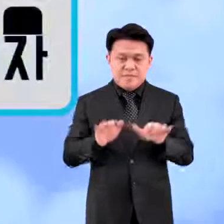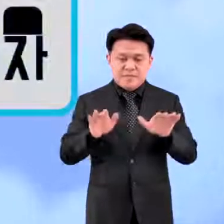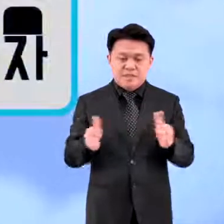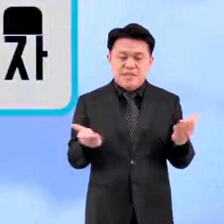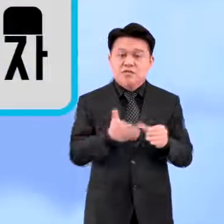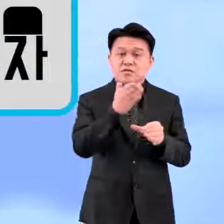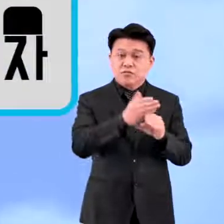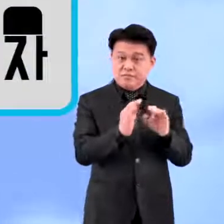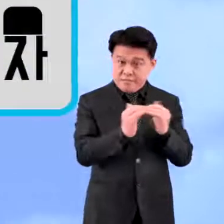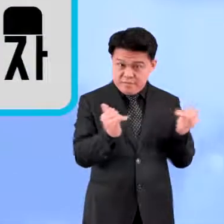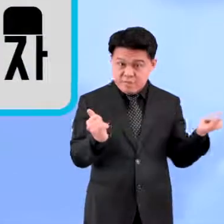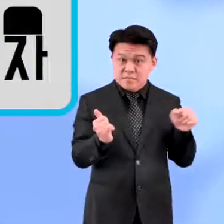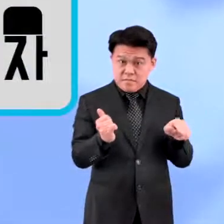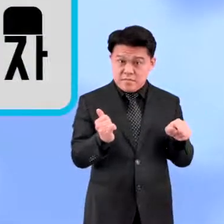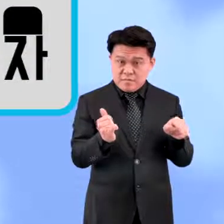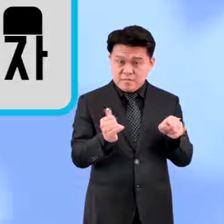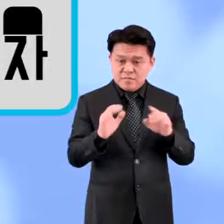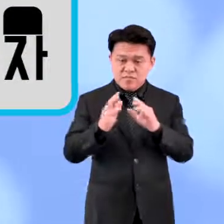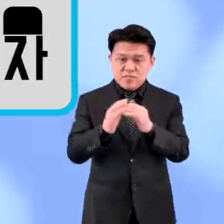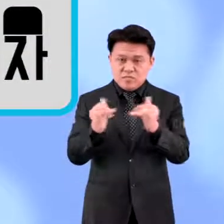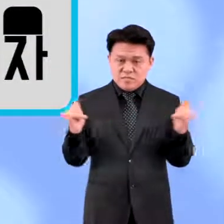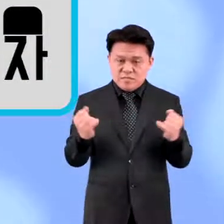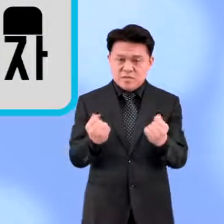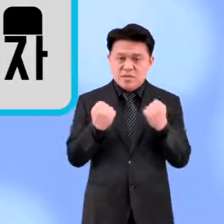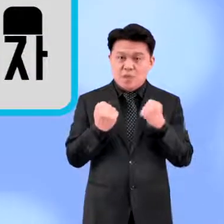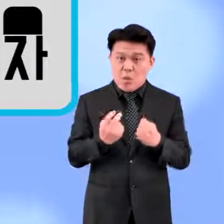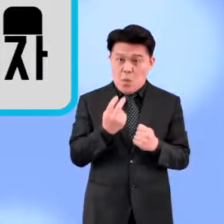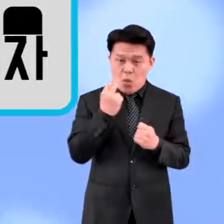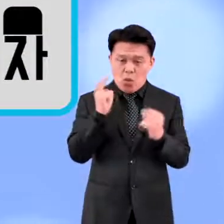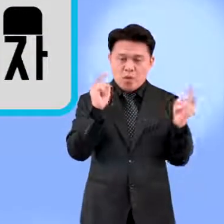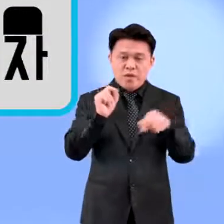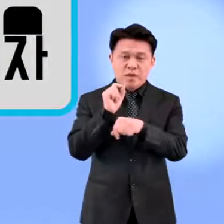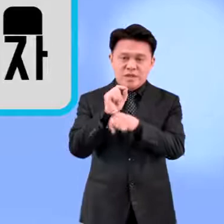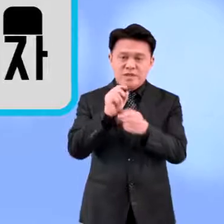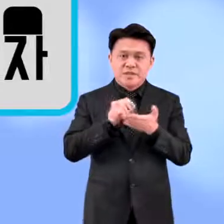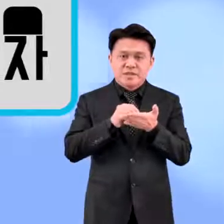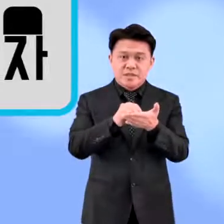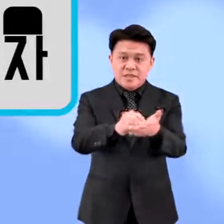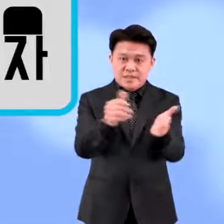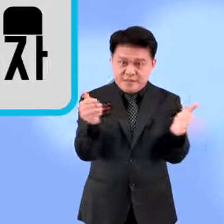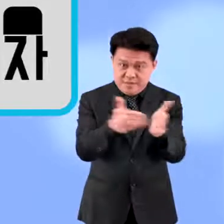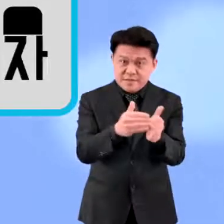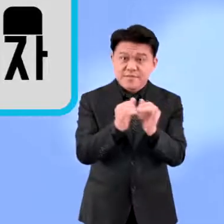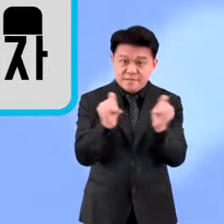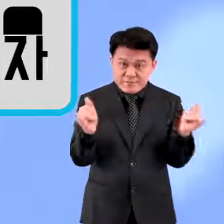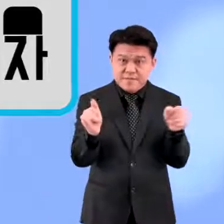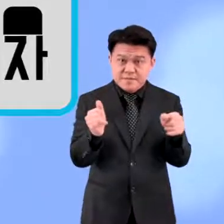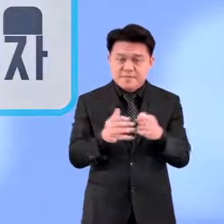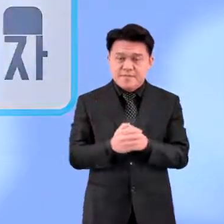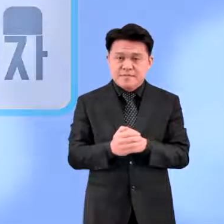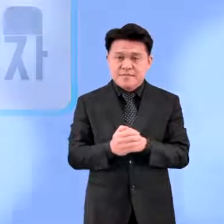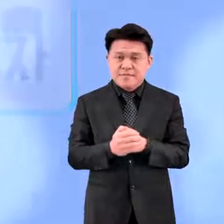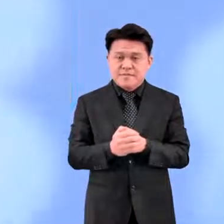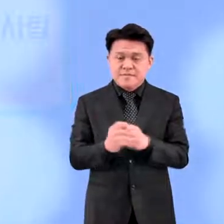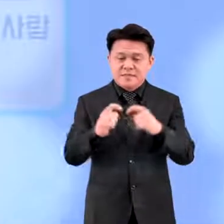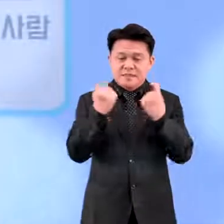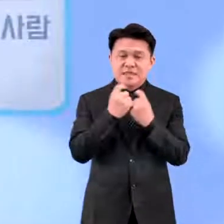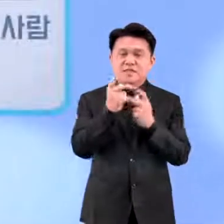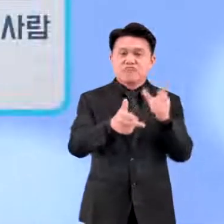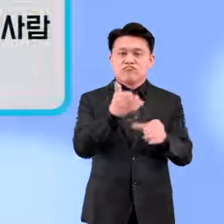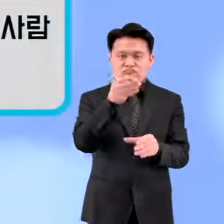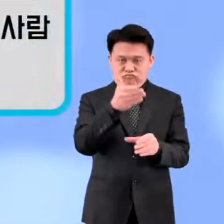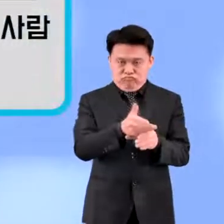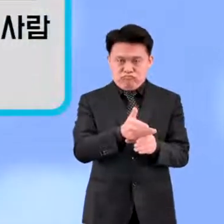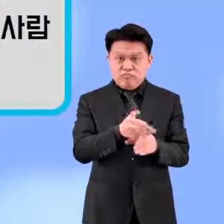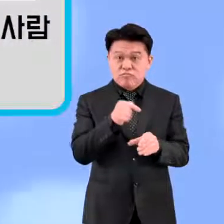먼저 현재 일을 하고 있는 사람으로 국민건강보험 직장 가입자로 가입이 되어 있는 사람,